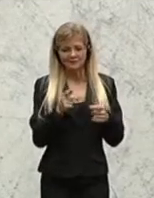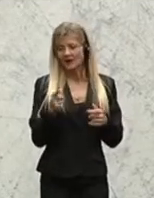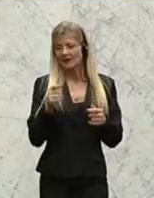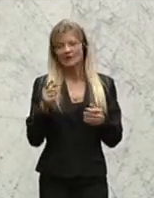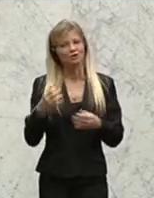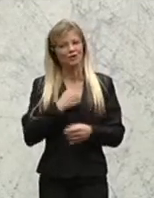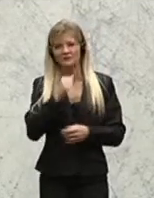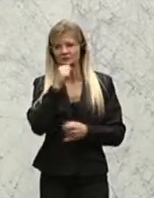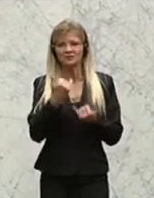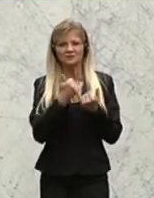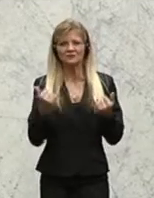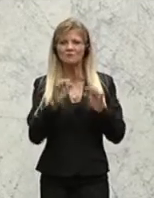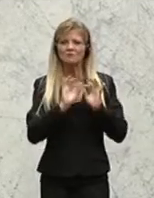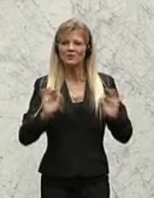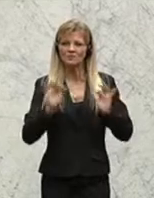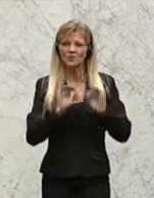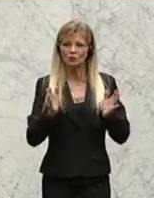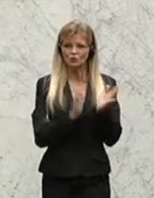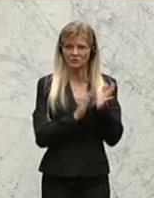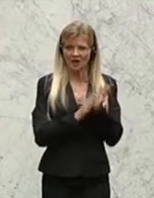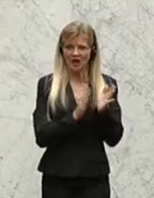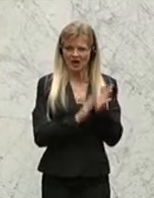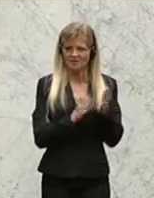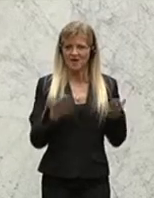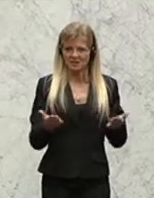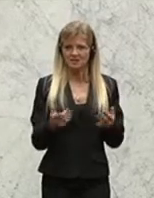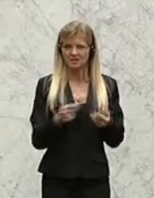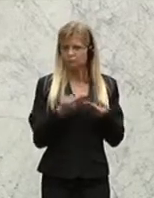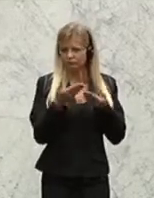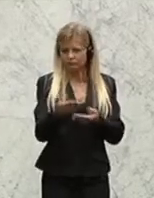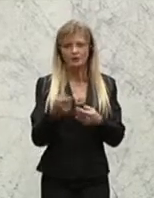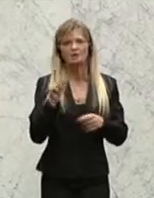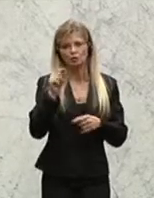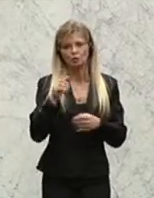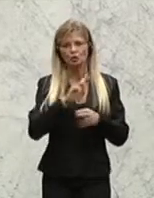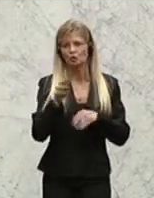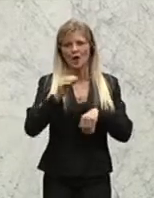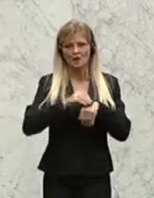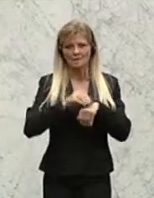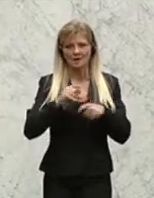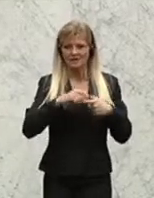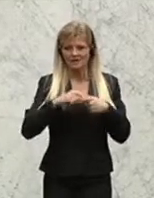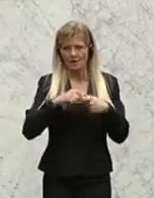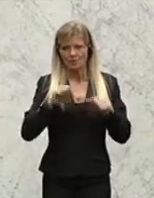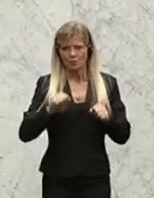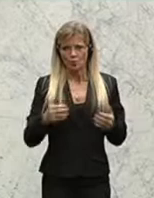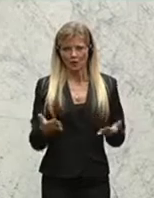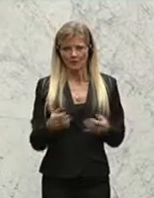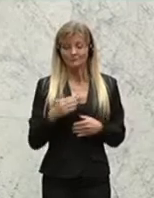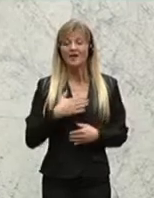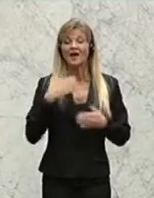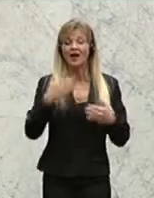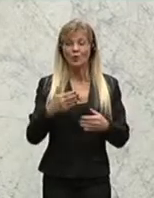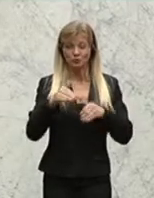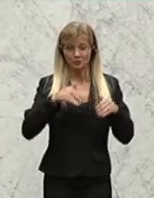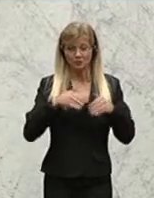im Wesentlichen nur ein Anmeldegewerbe in Betracht. Das Außenministerium arbeitet derzeit an einem Entwurf für